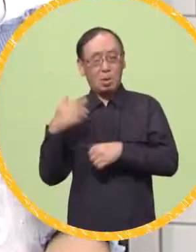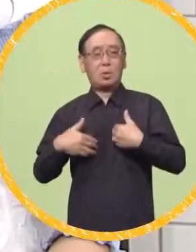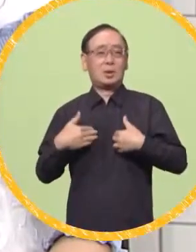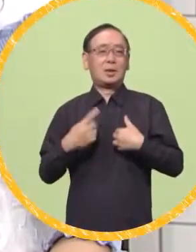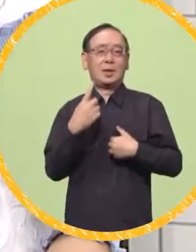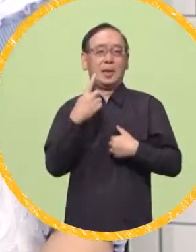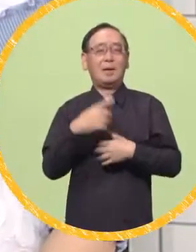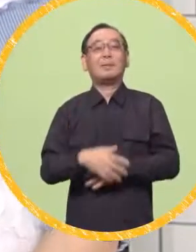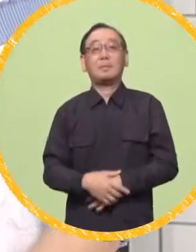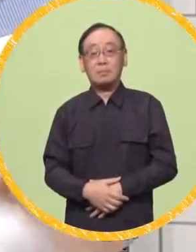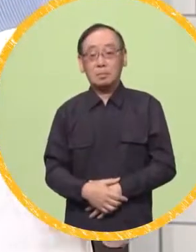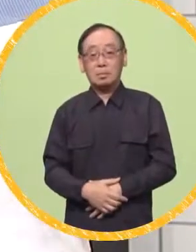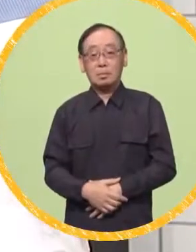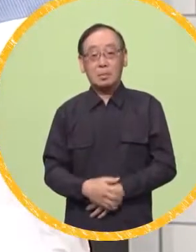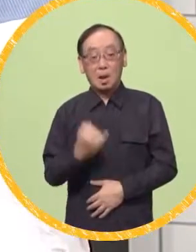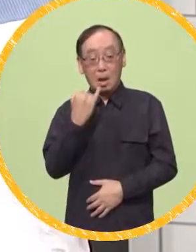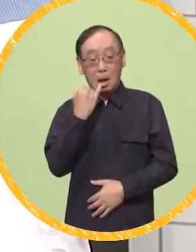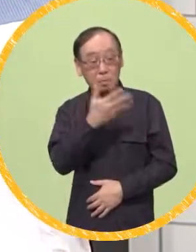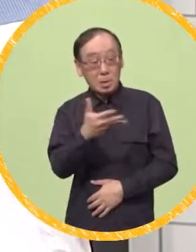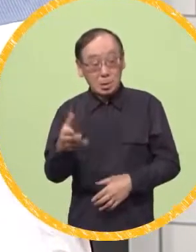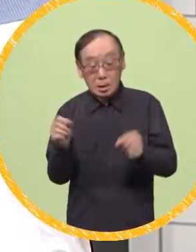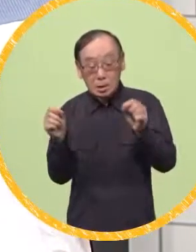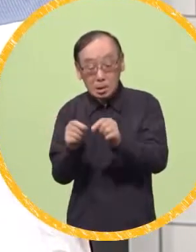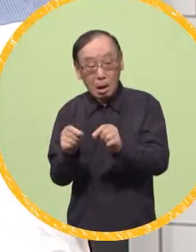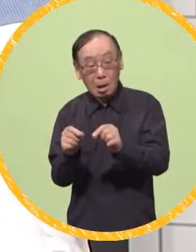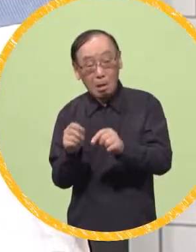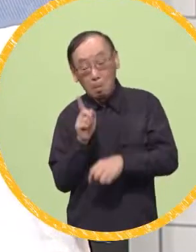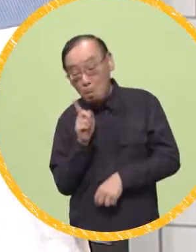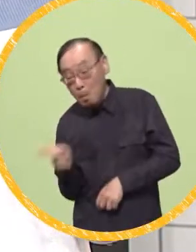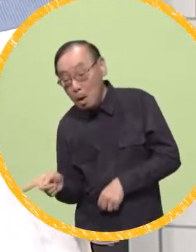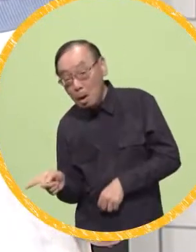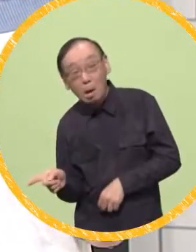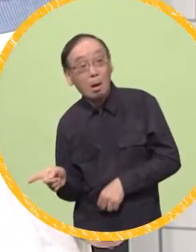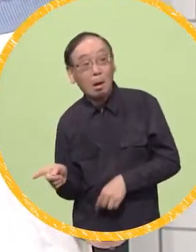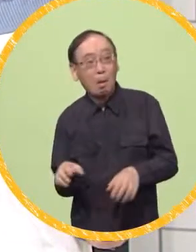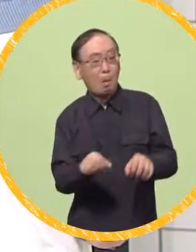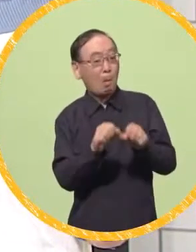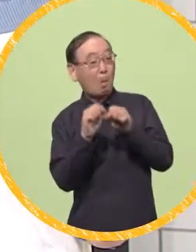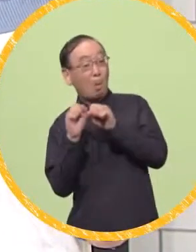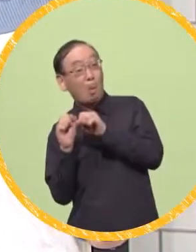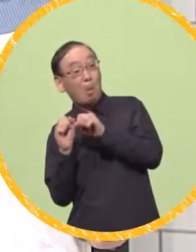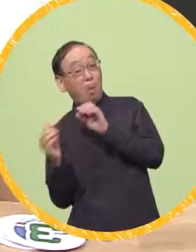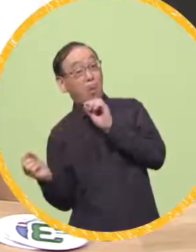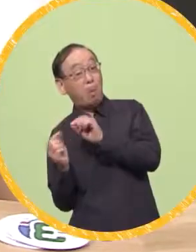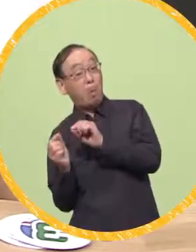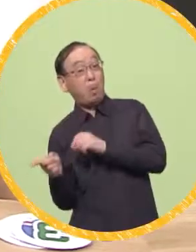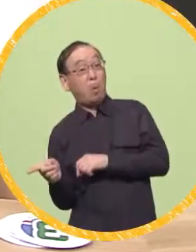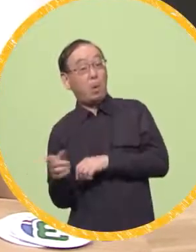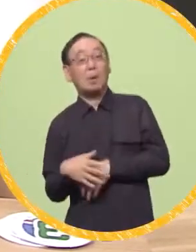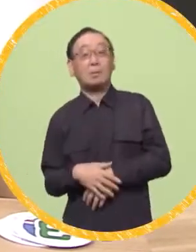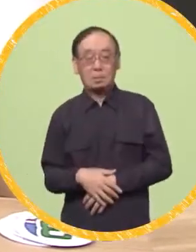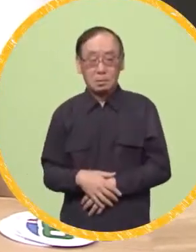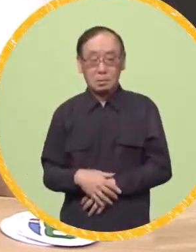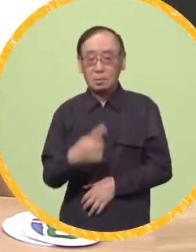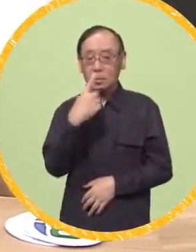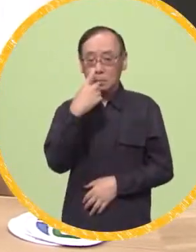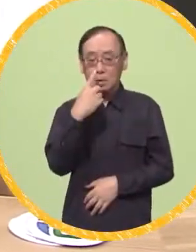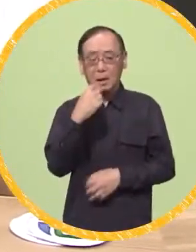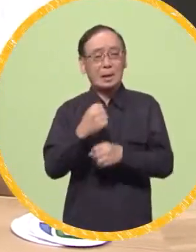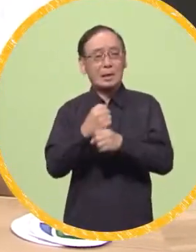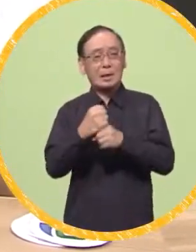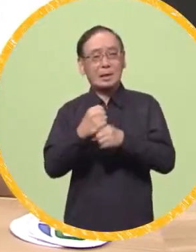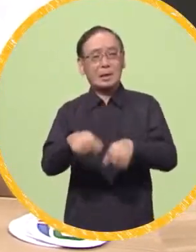ねかなり水が近いんですよねえっんじゃないかなと思うんだけどもう